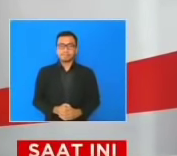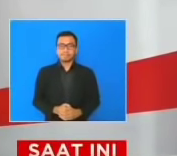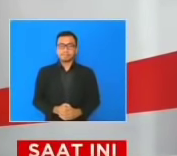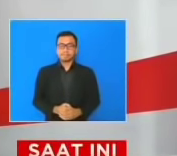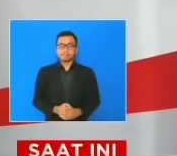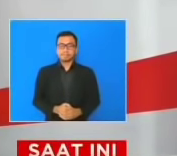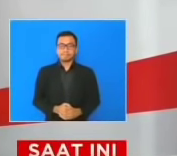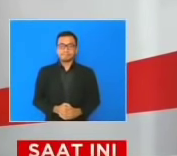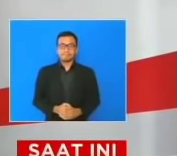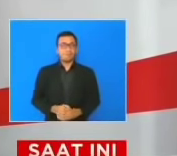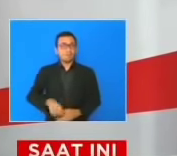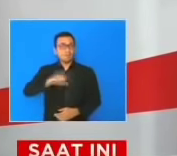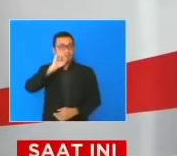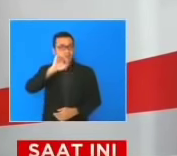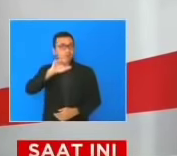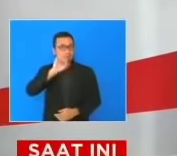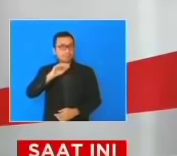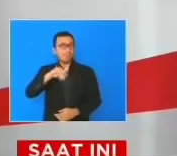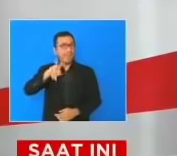saya mengingatkan kembali